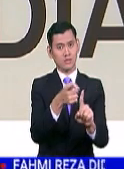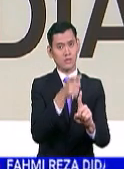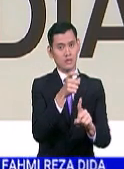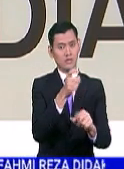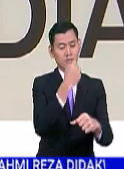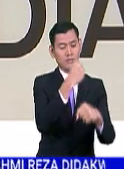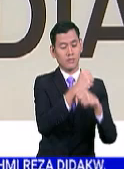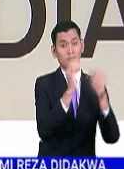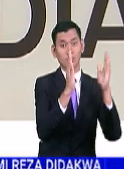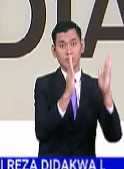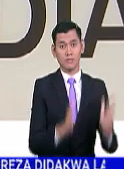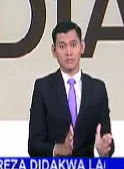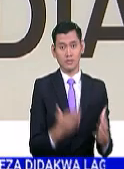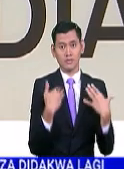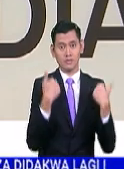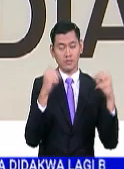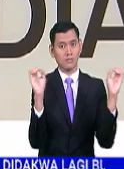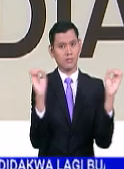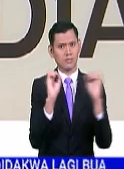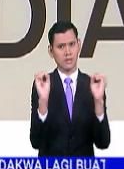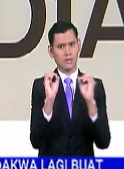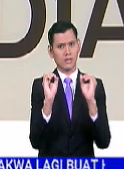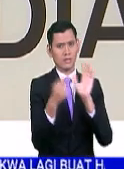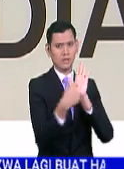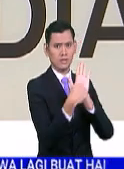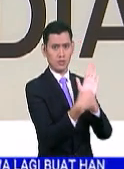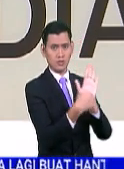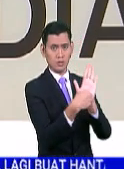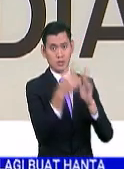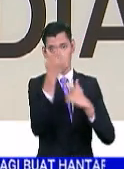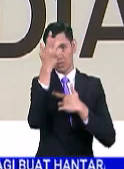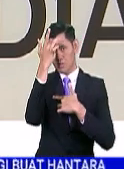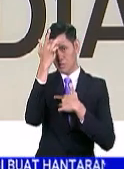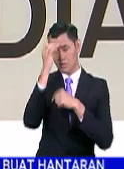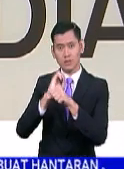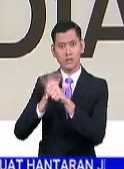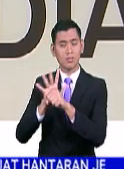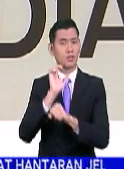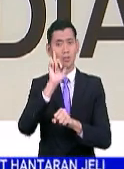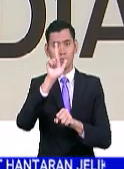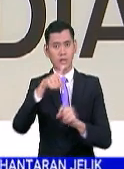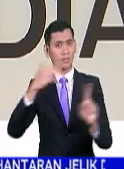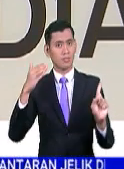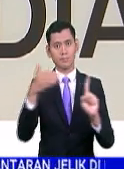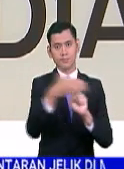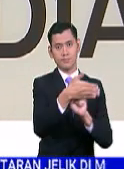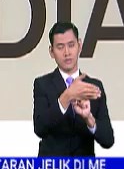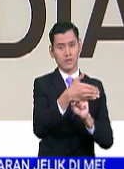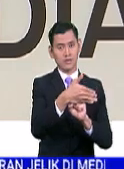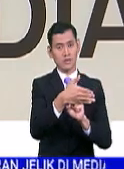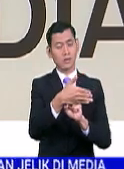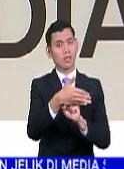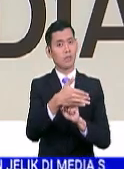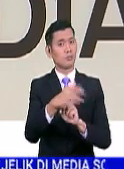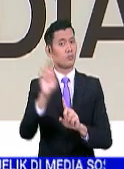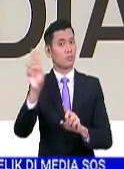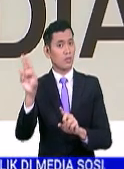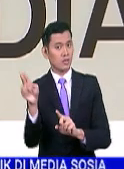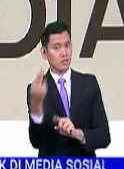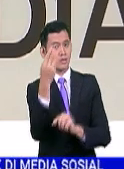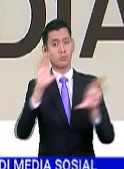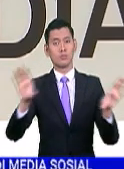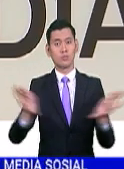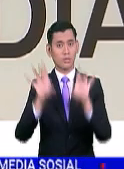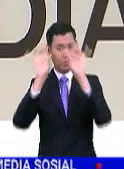kesihatan yang mana tiada gejala, tidak perlu lagi isolate dan hanya perlu buat ujian pada